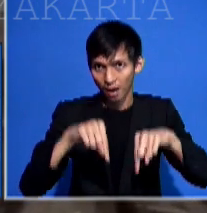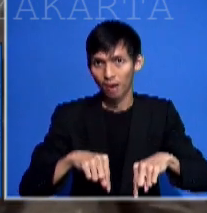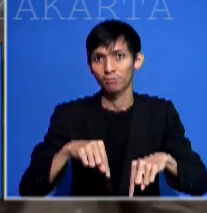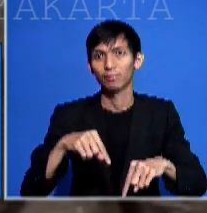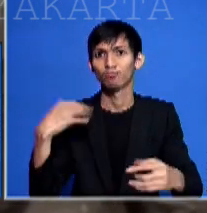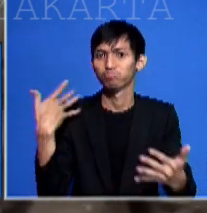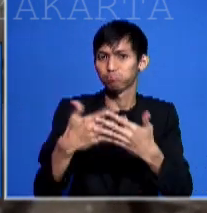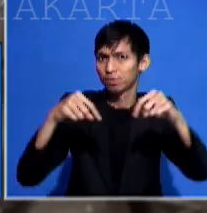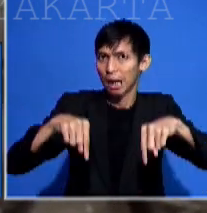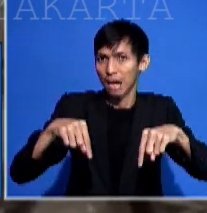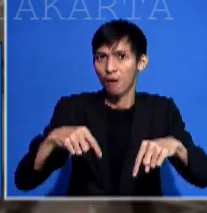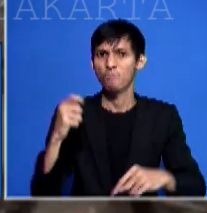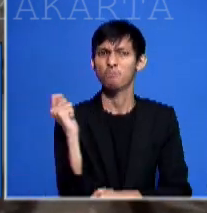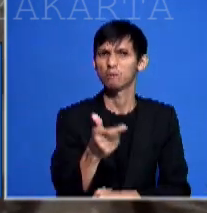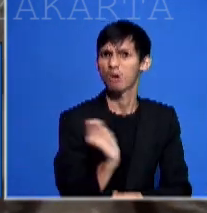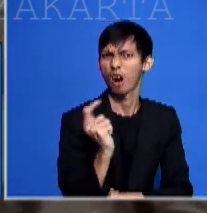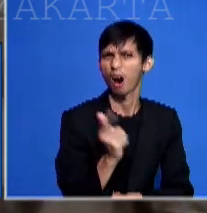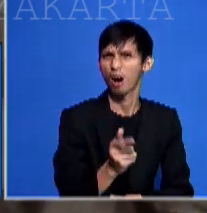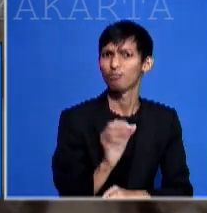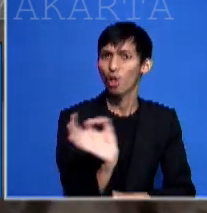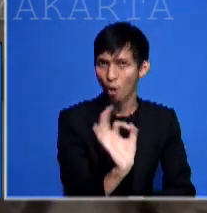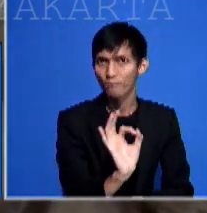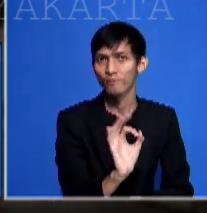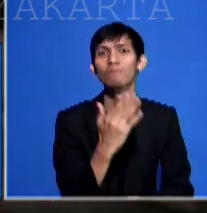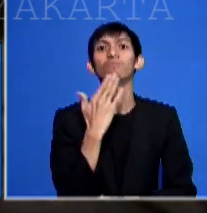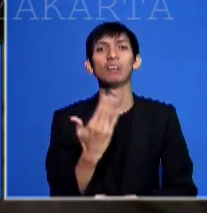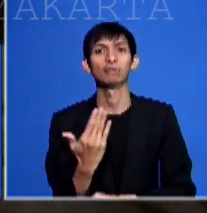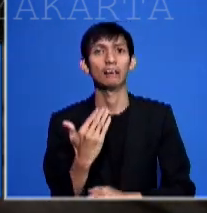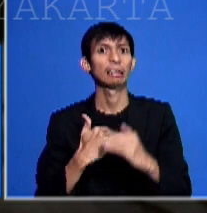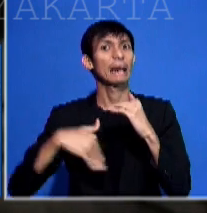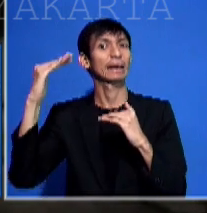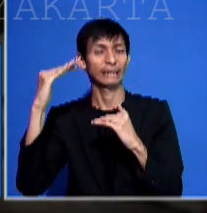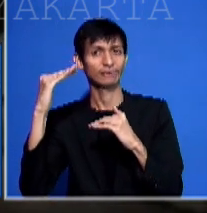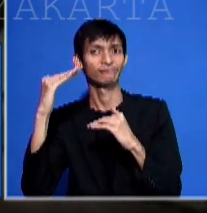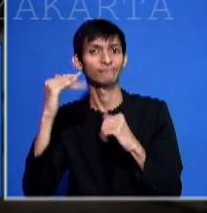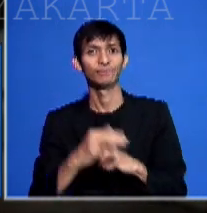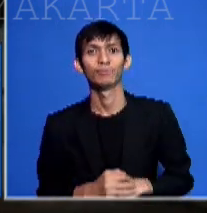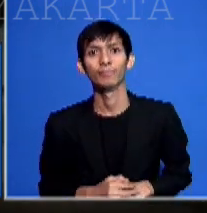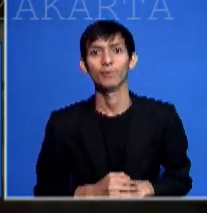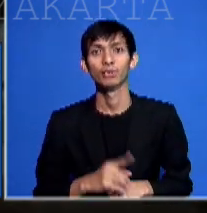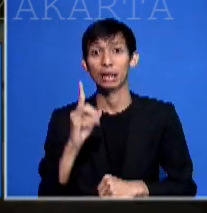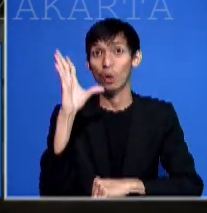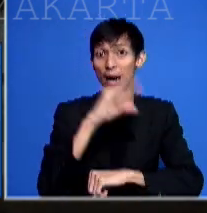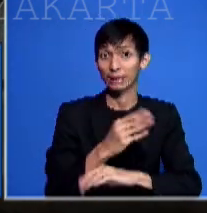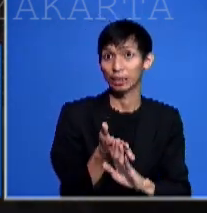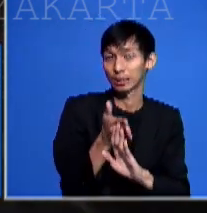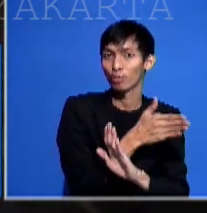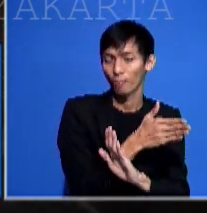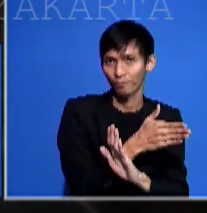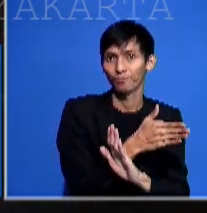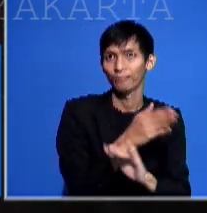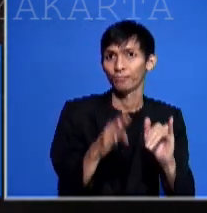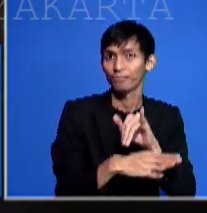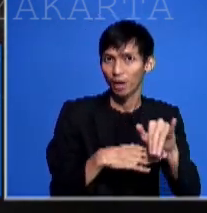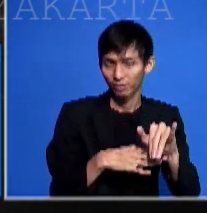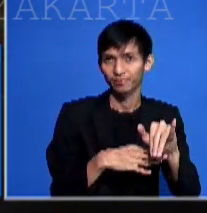merasakan banyak pesanan menurut pedagang biasanya lonjakan pembelian buah kelapa akan terjadi saat S hari sebelum hari ha perayaan